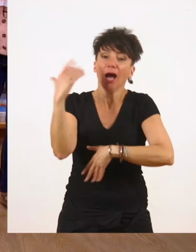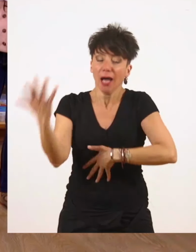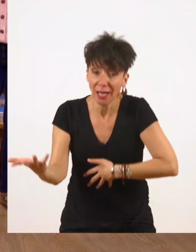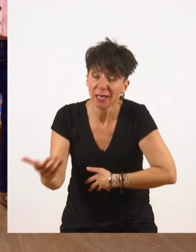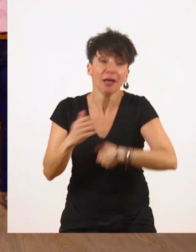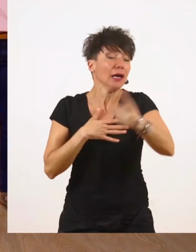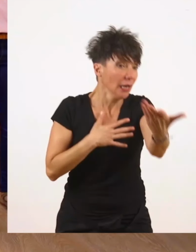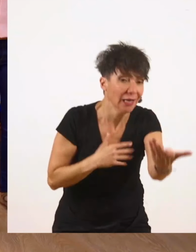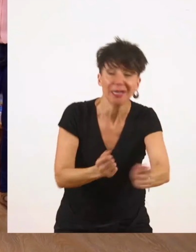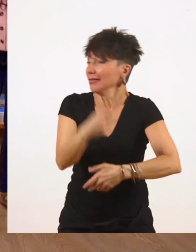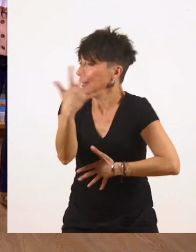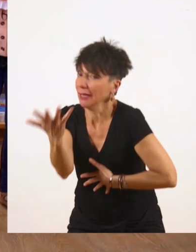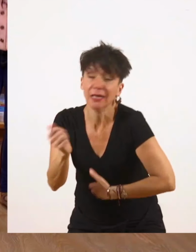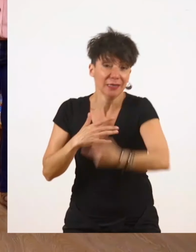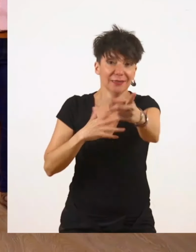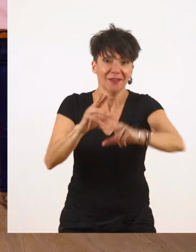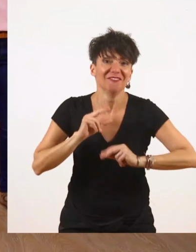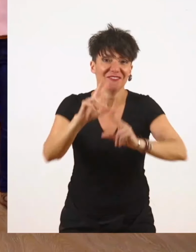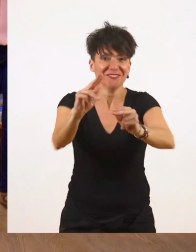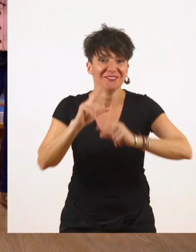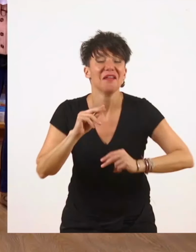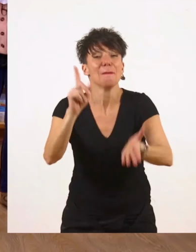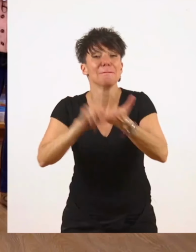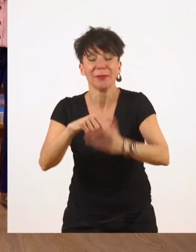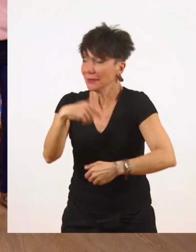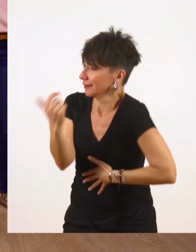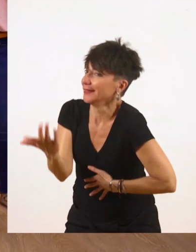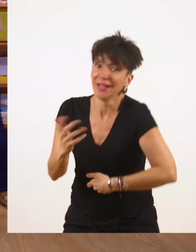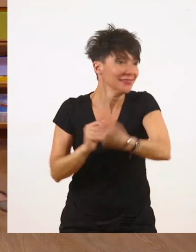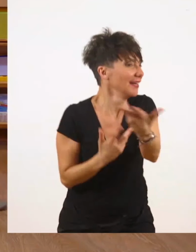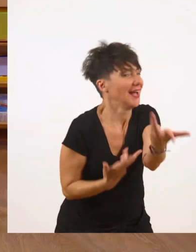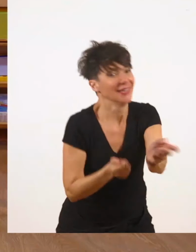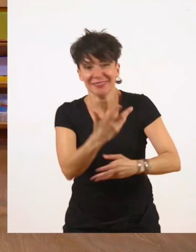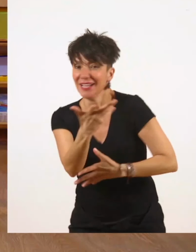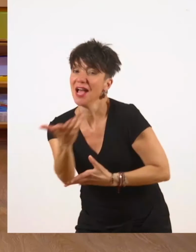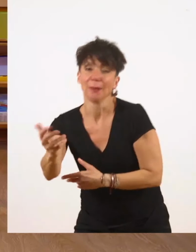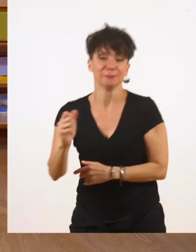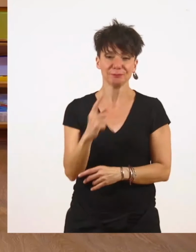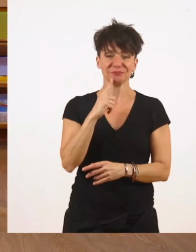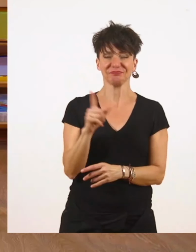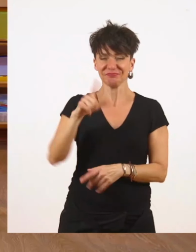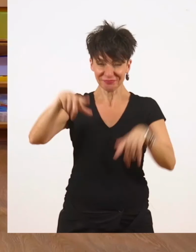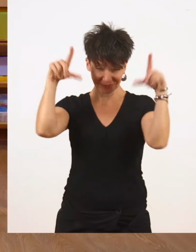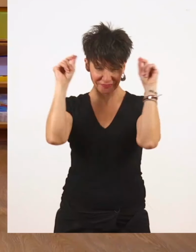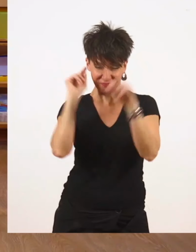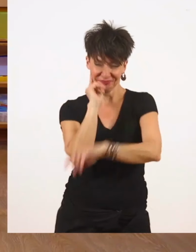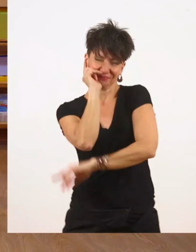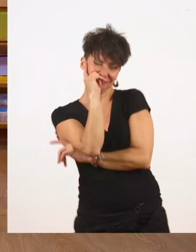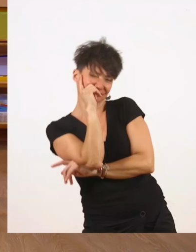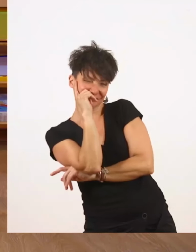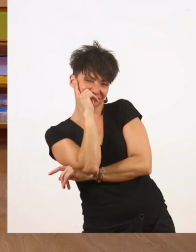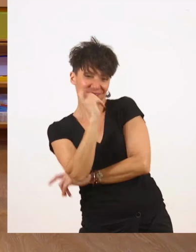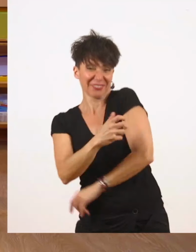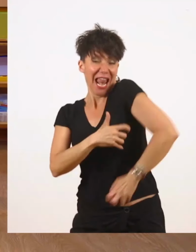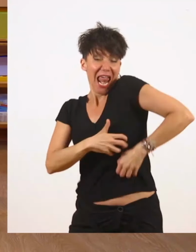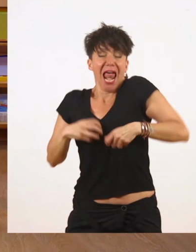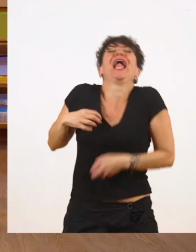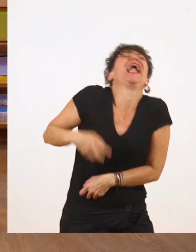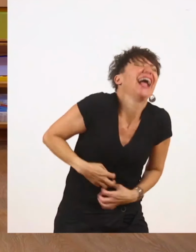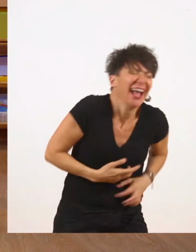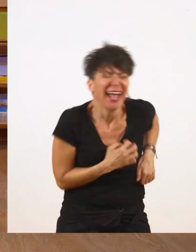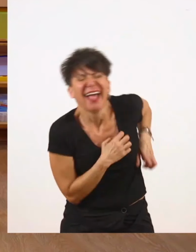Συνέχεια λέμε. Συνέχεια κι εσείς. Συνέχεια. Ο Πουκ είναι αυτός που σας γαργαλάει